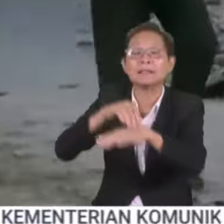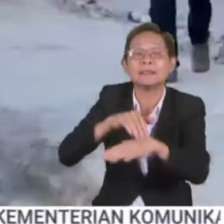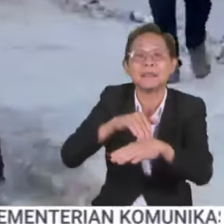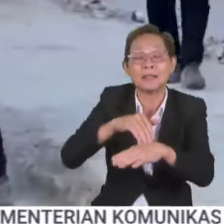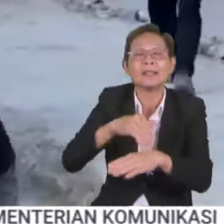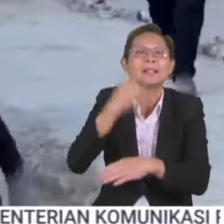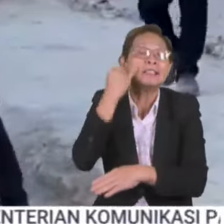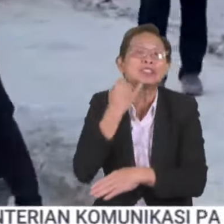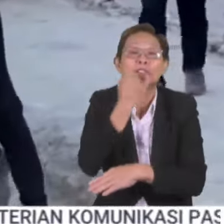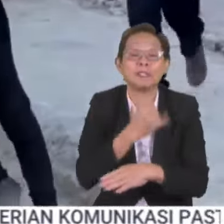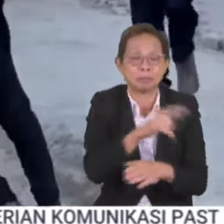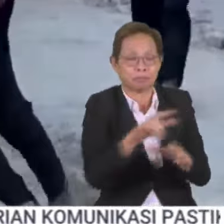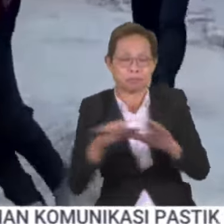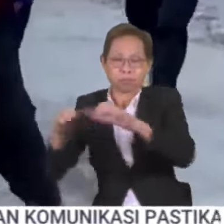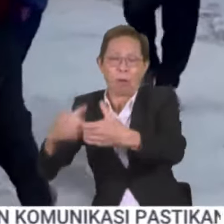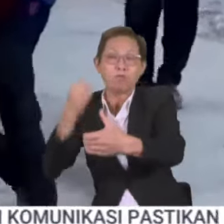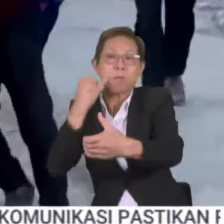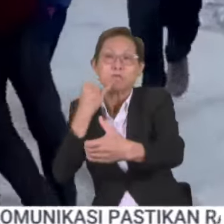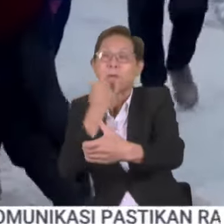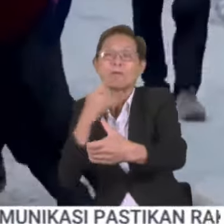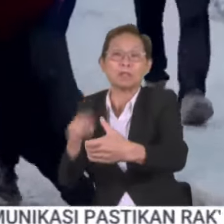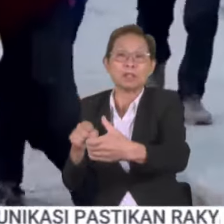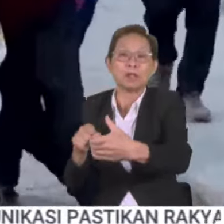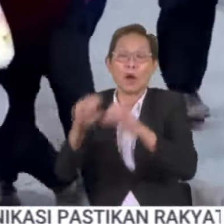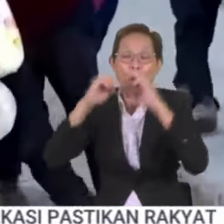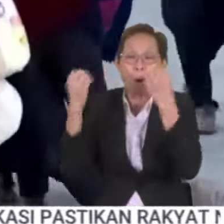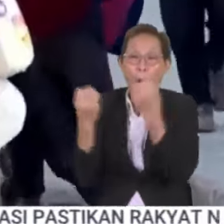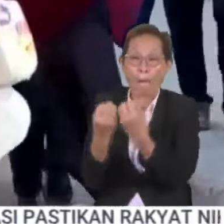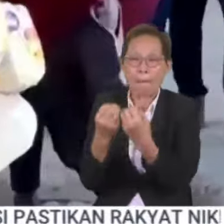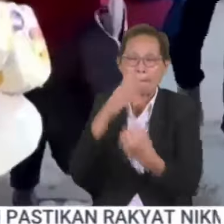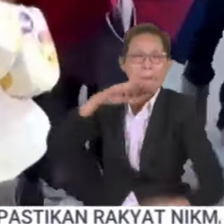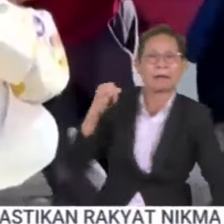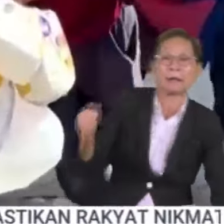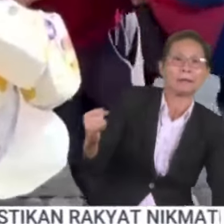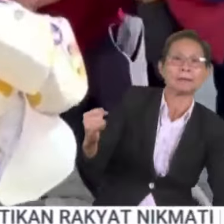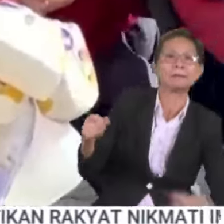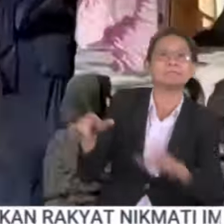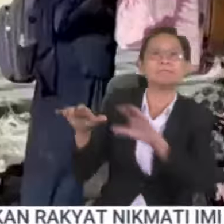selain mengklasifikasikan Zionis sebagai organisasi pengganas.